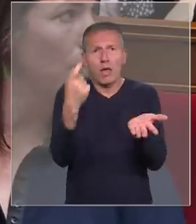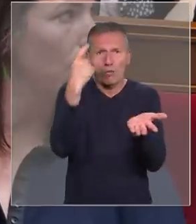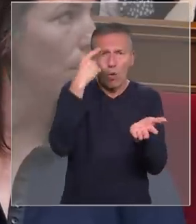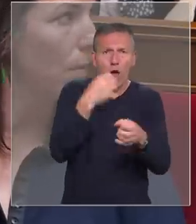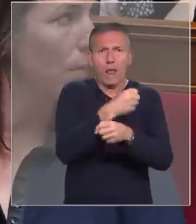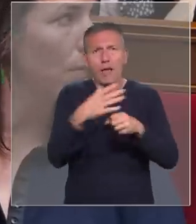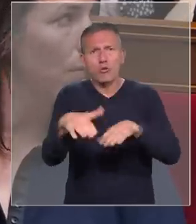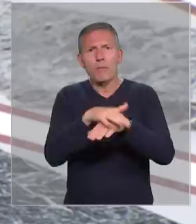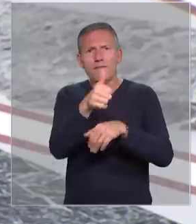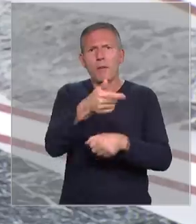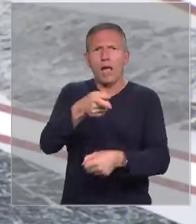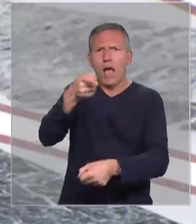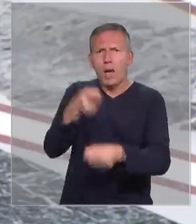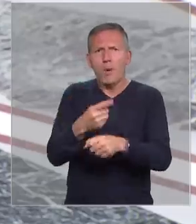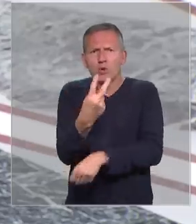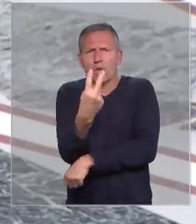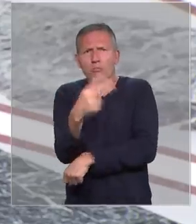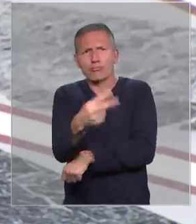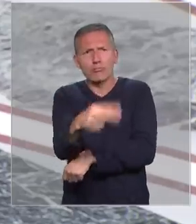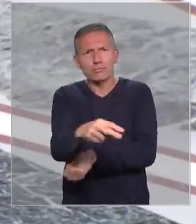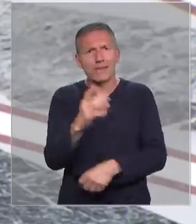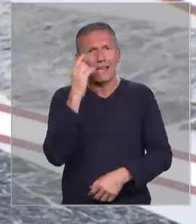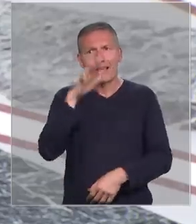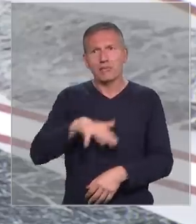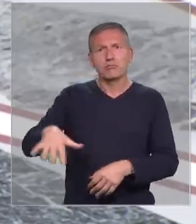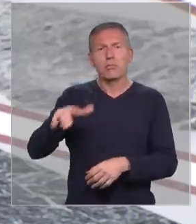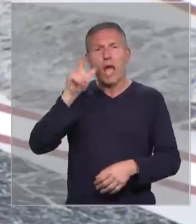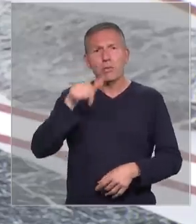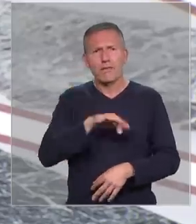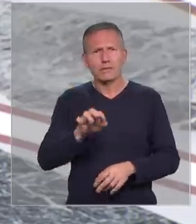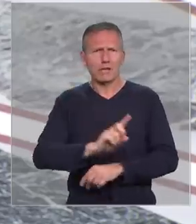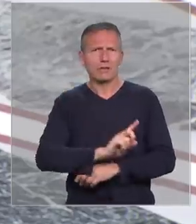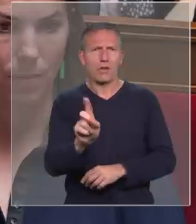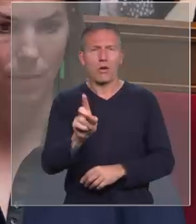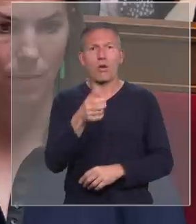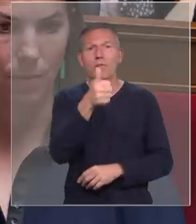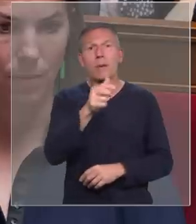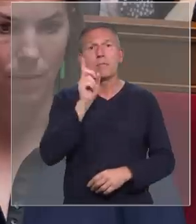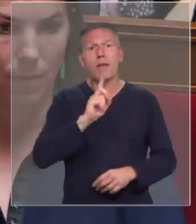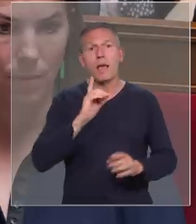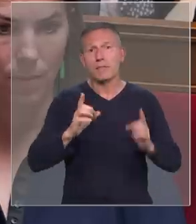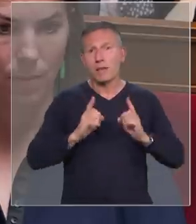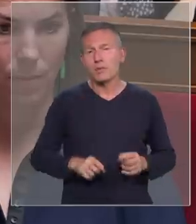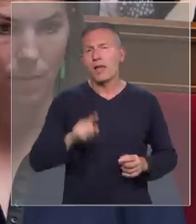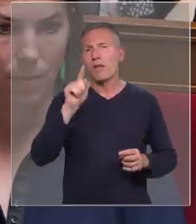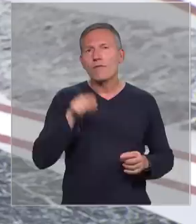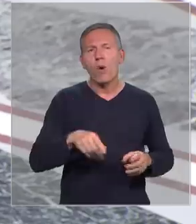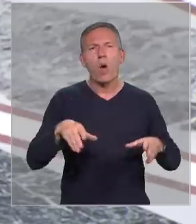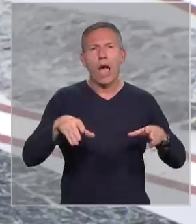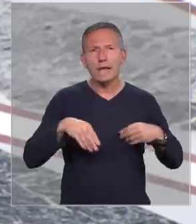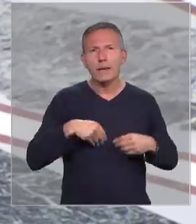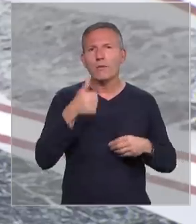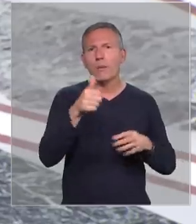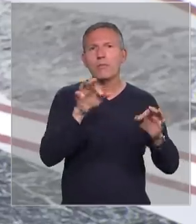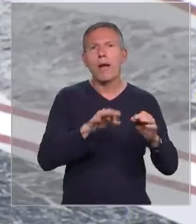politique pour imposer vos idées à la République française. Madame la députée, il faut accepter que vous n'avez